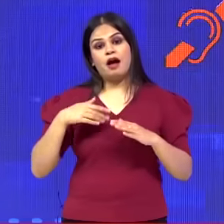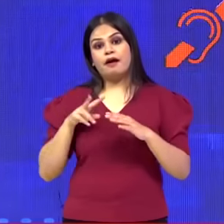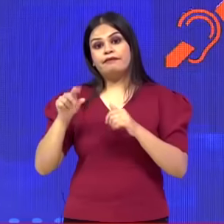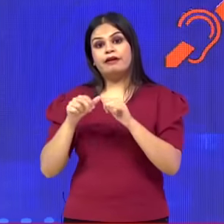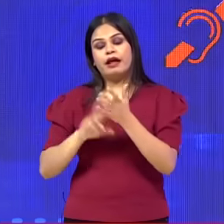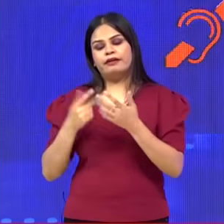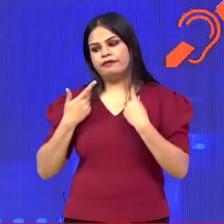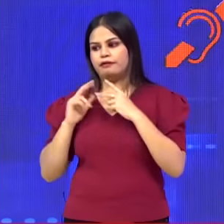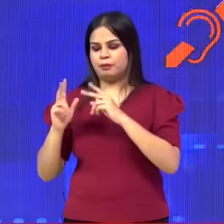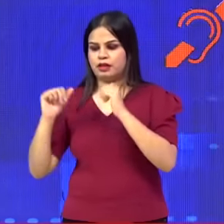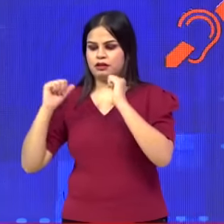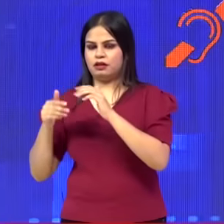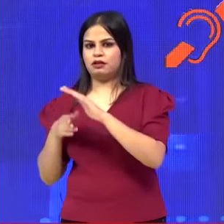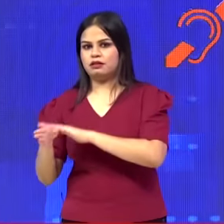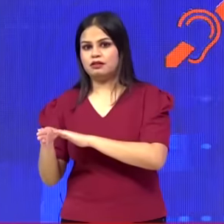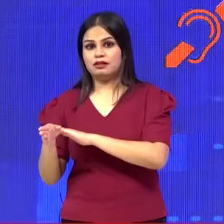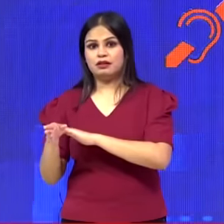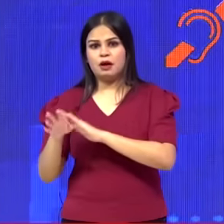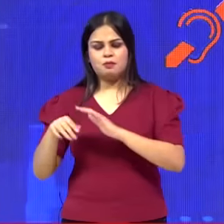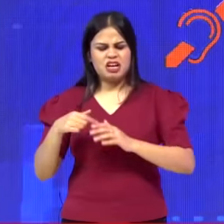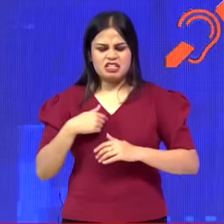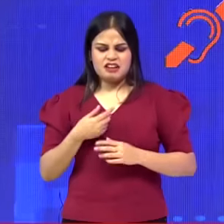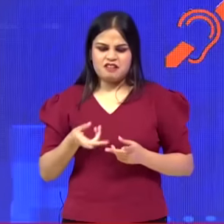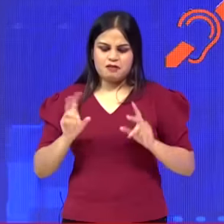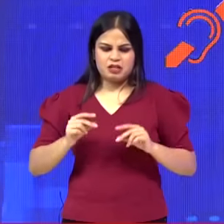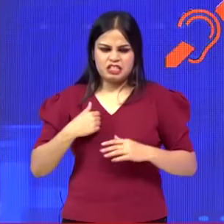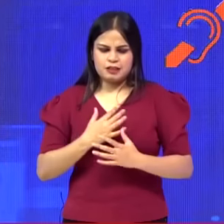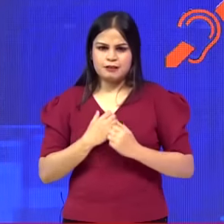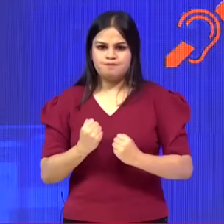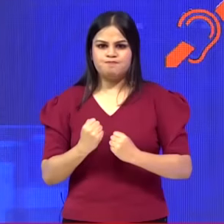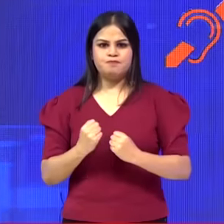अंदर। फिर एकदम करेज, एकदम